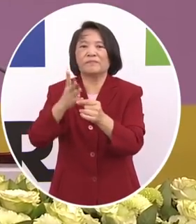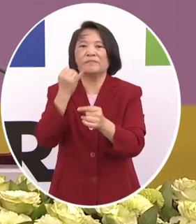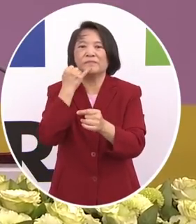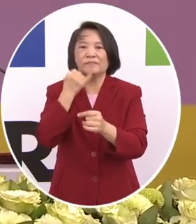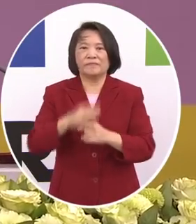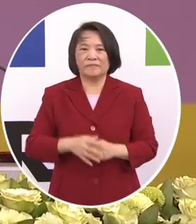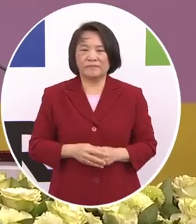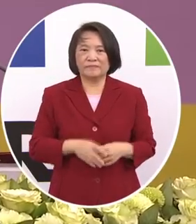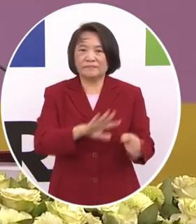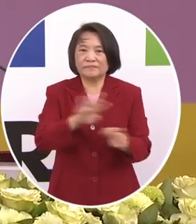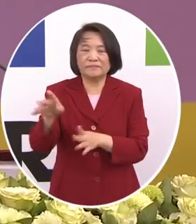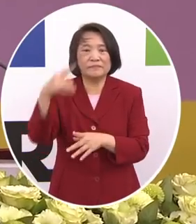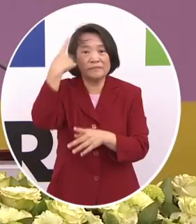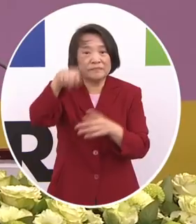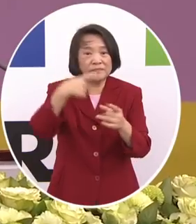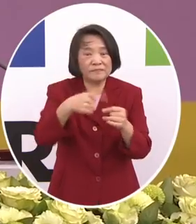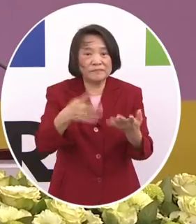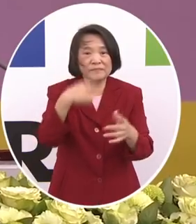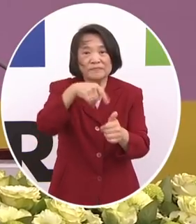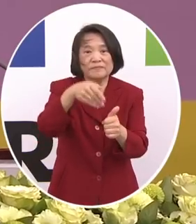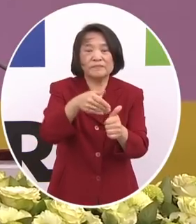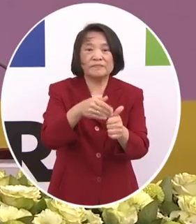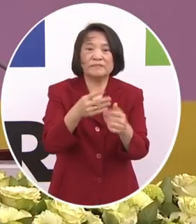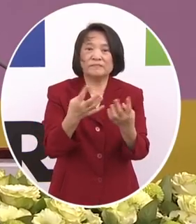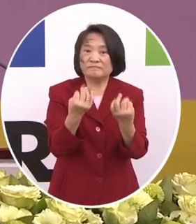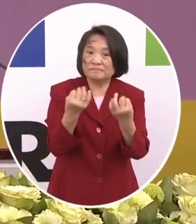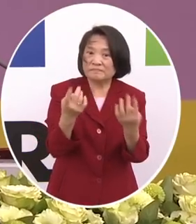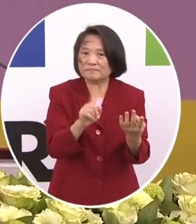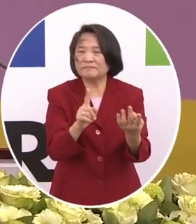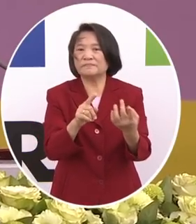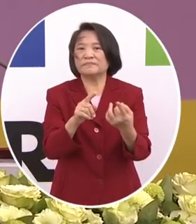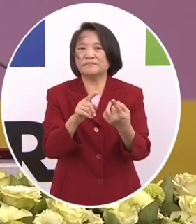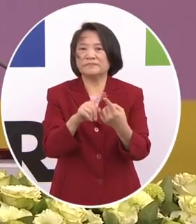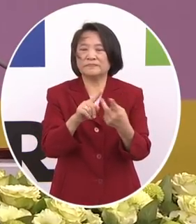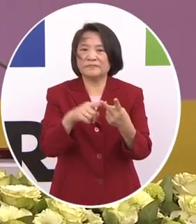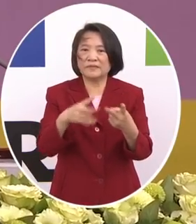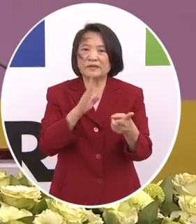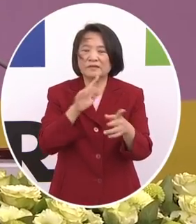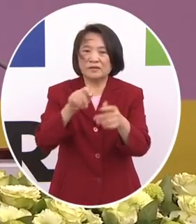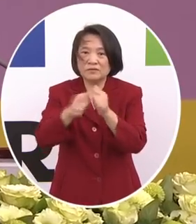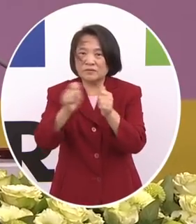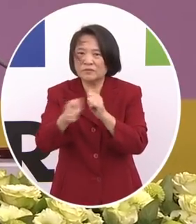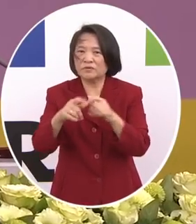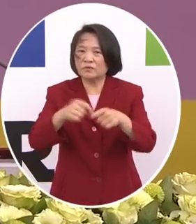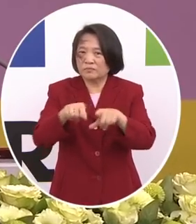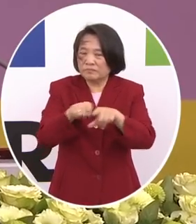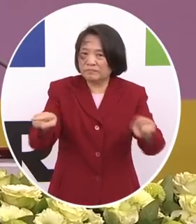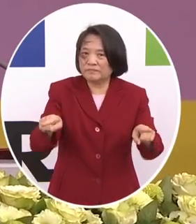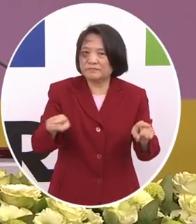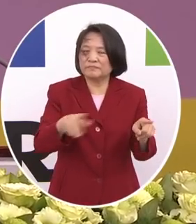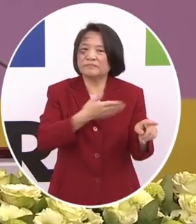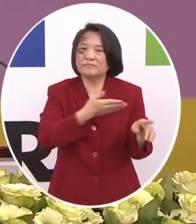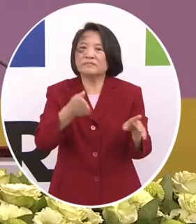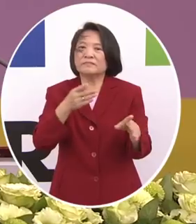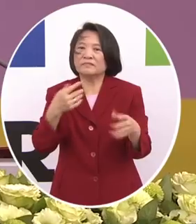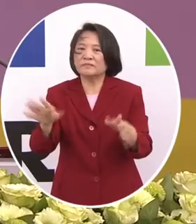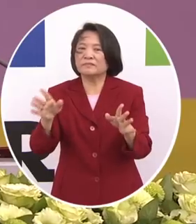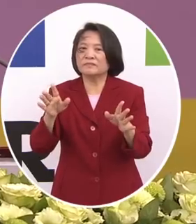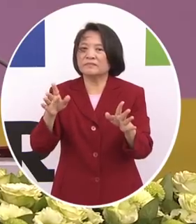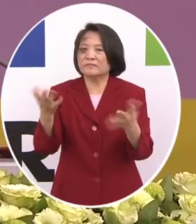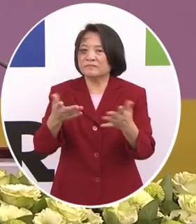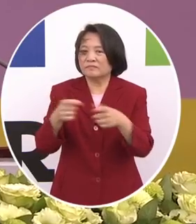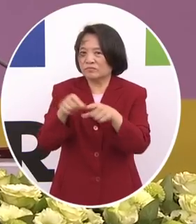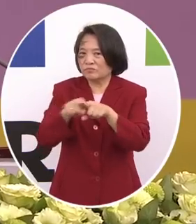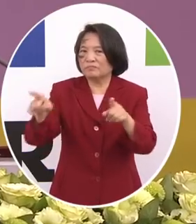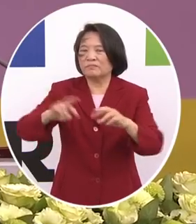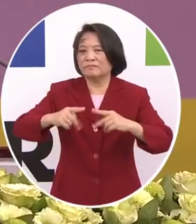效的租税改革方案，优化税制也兼顾租税公平，大幅调高4大扣除额，未